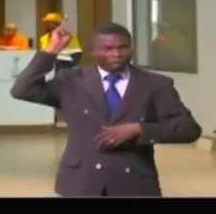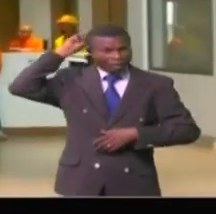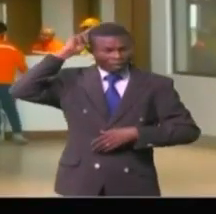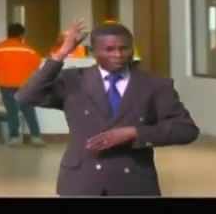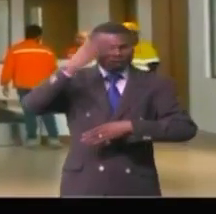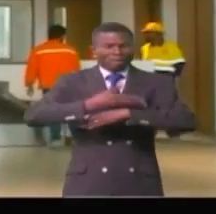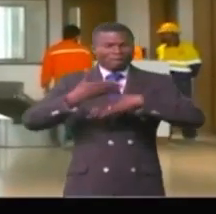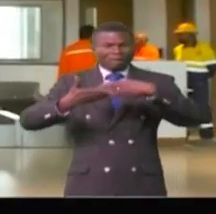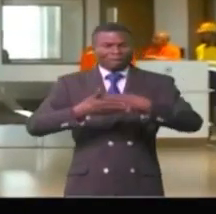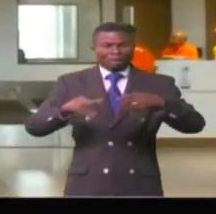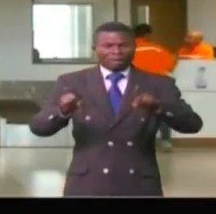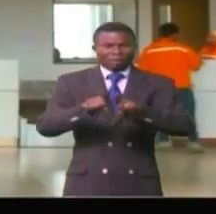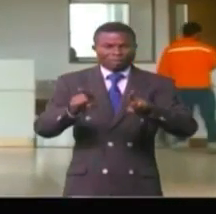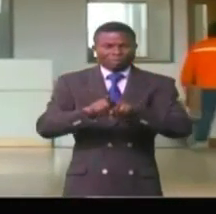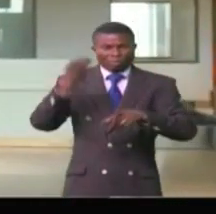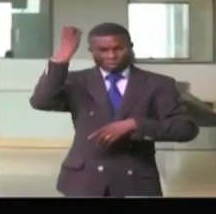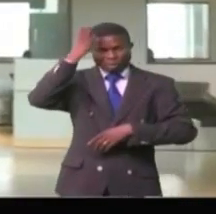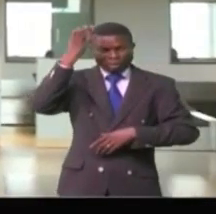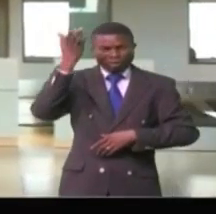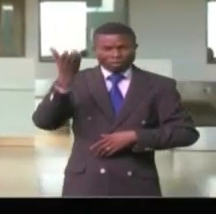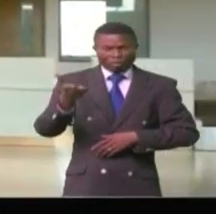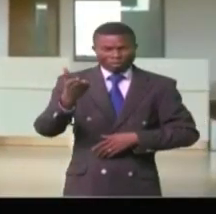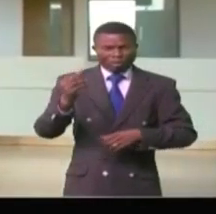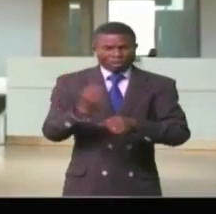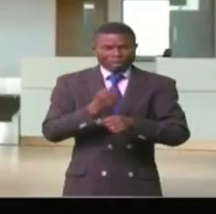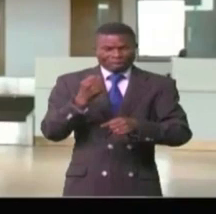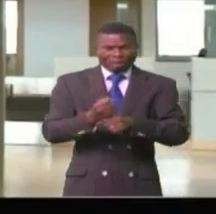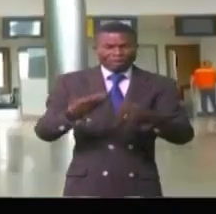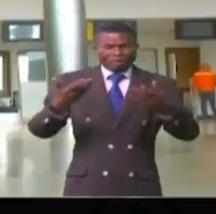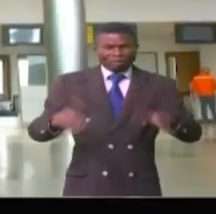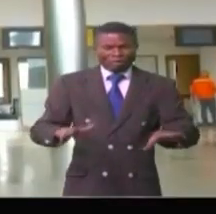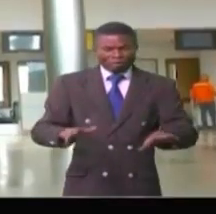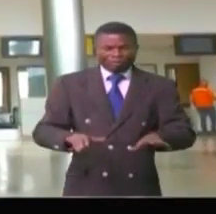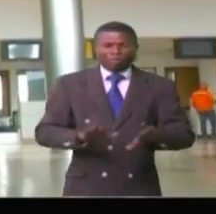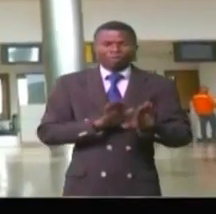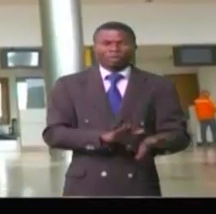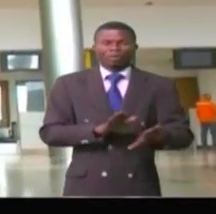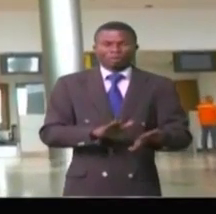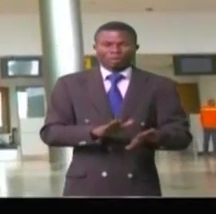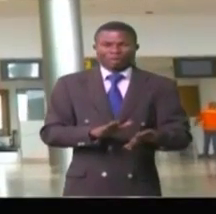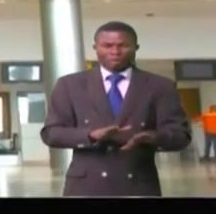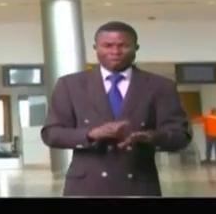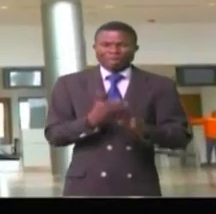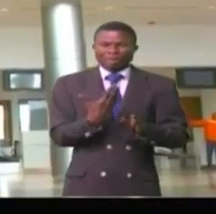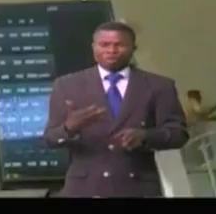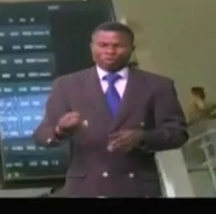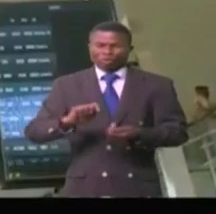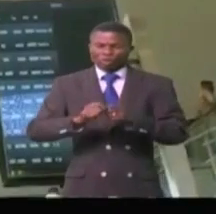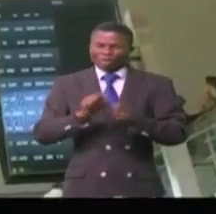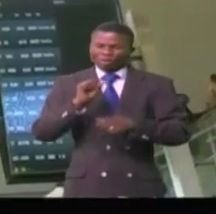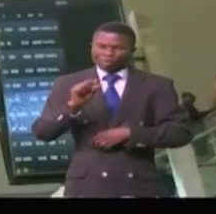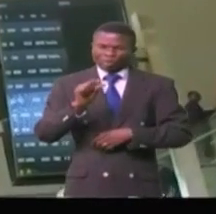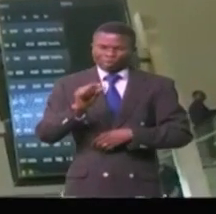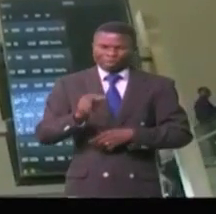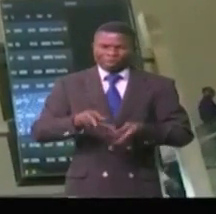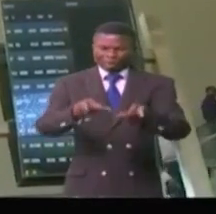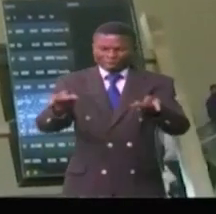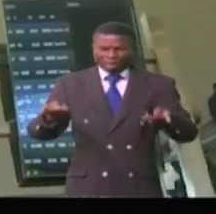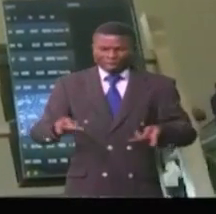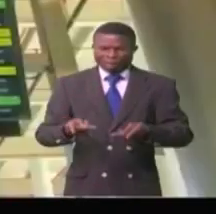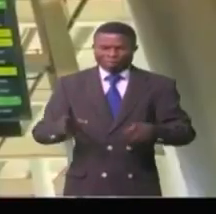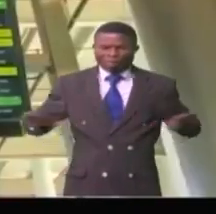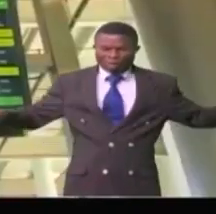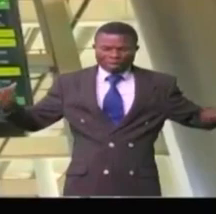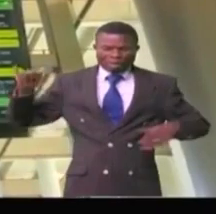construit conformément aux normes internationales. Les travaux sont finis, il ne reste que quelques aménagements, notamment le parking de